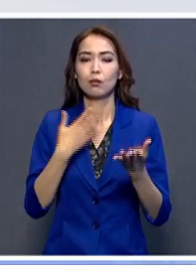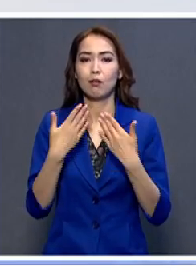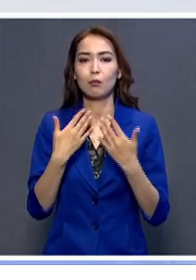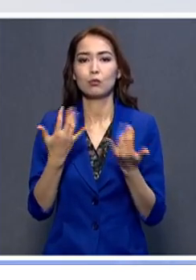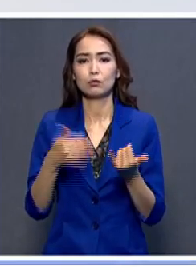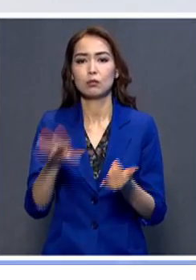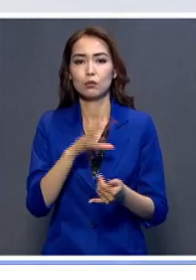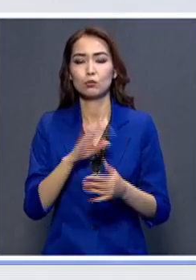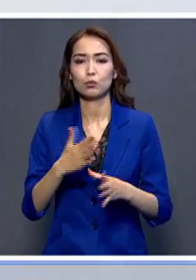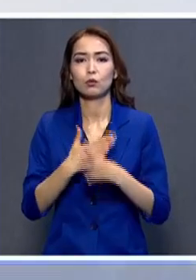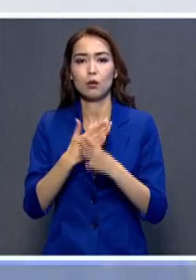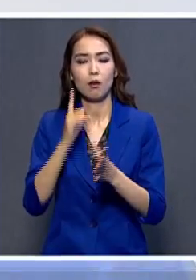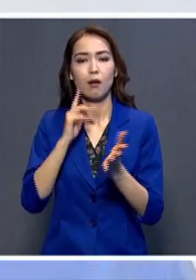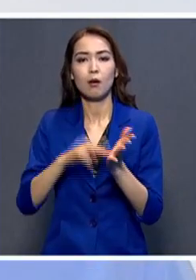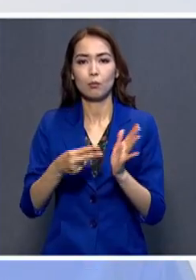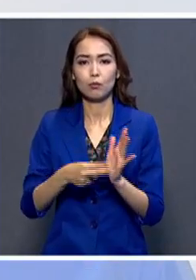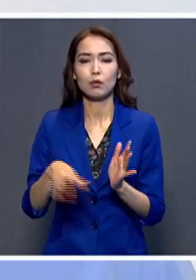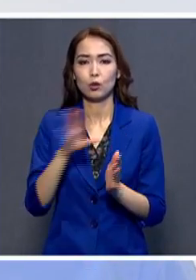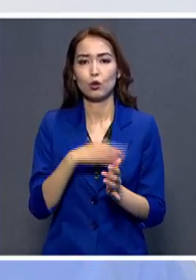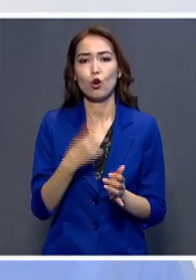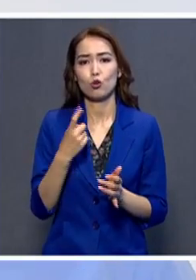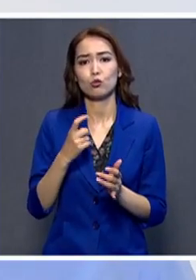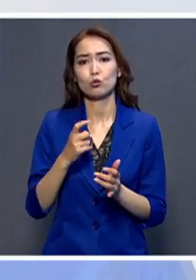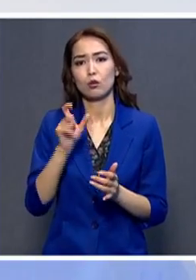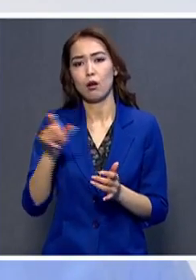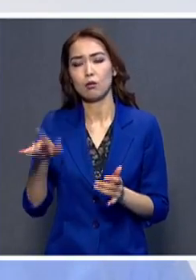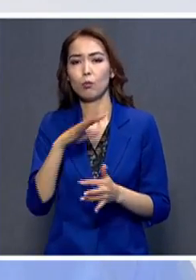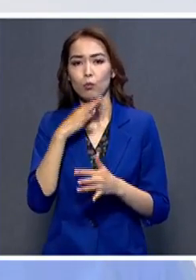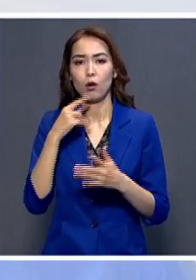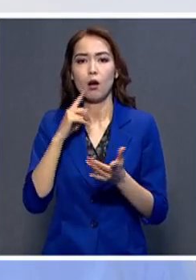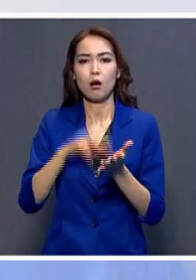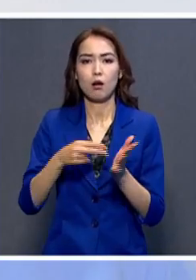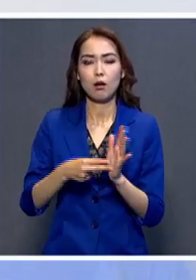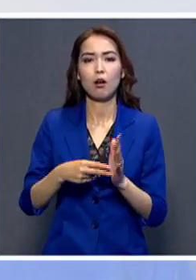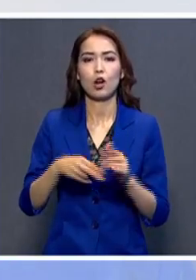отырмыз. Жоба ойдағыдай жүзеге асса, бірқатар мәселелердің шешілетіні анық.